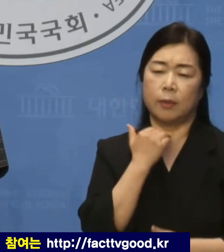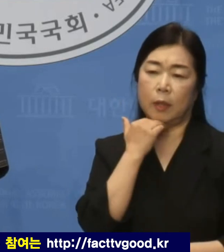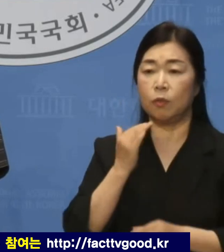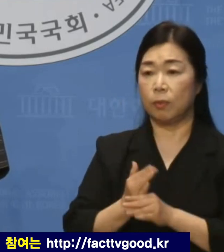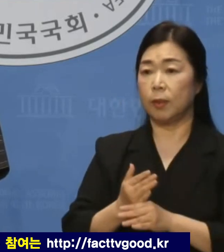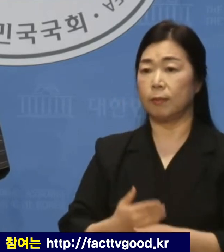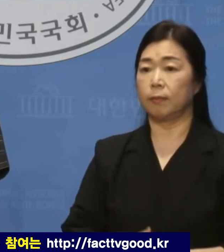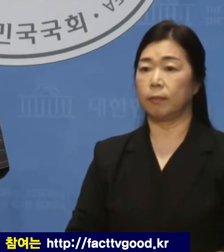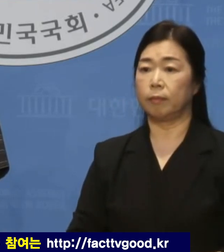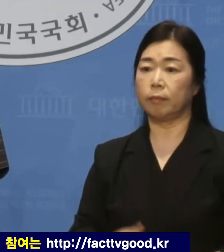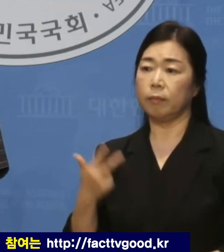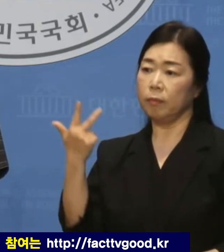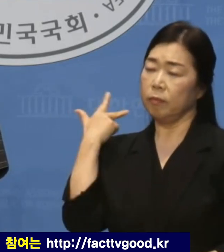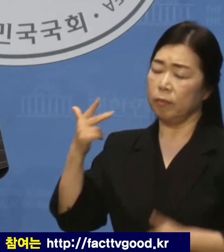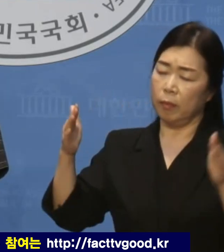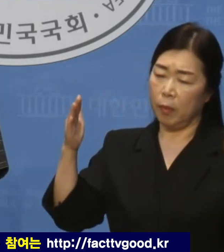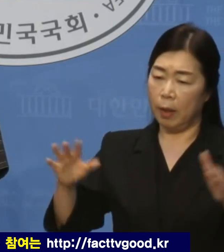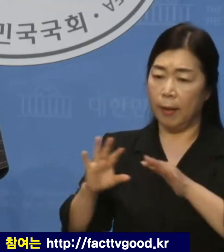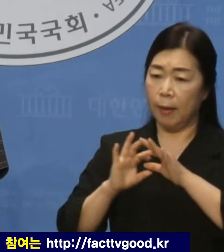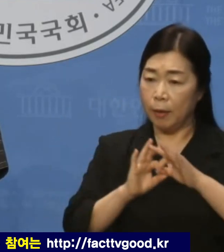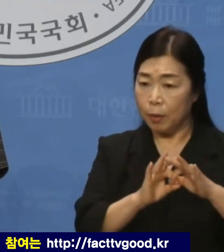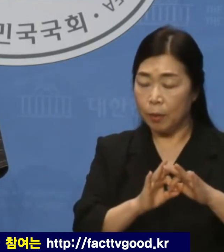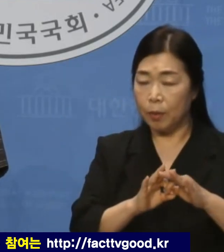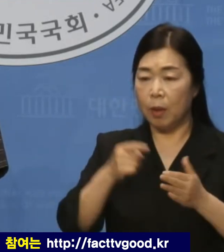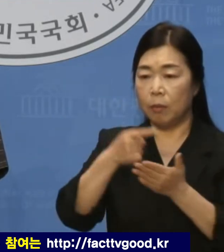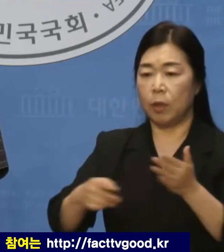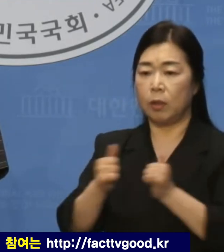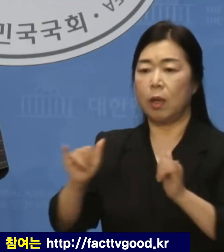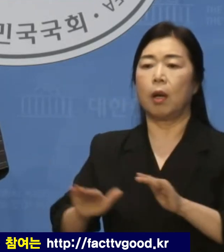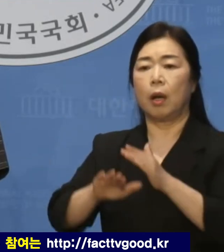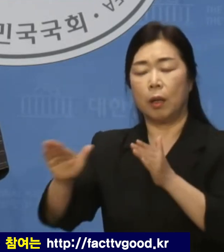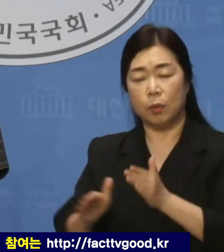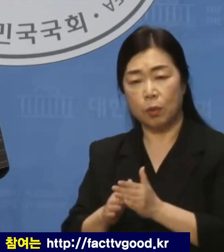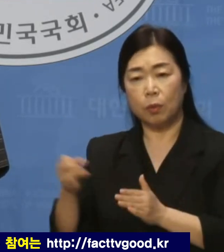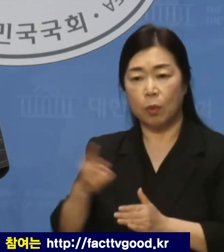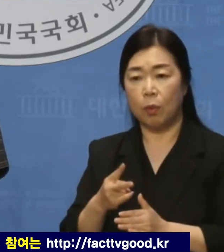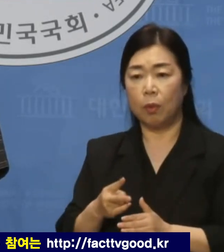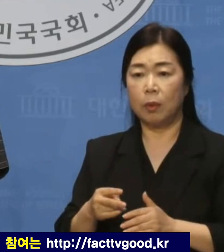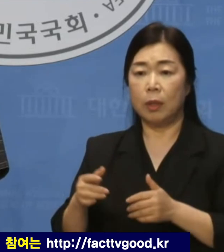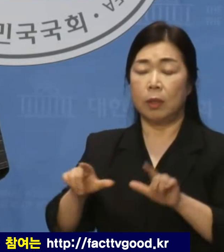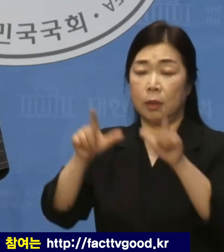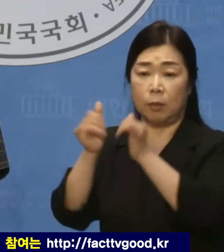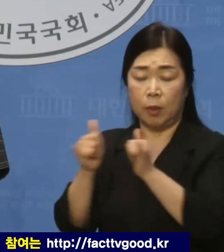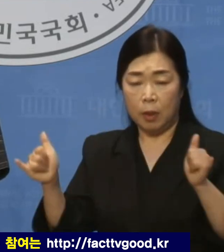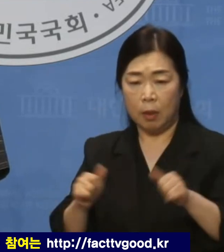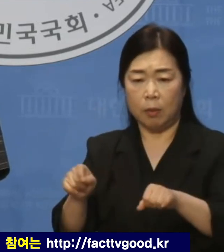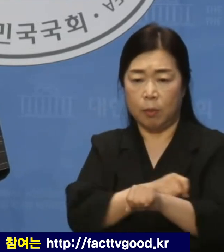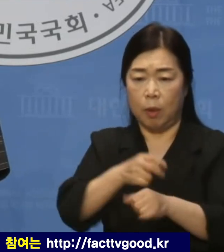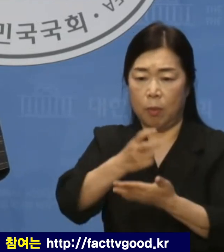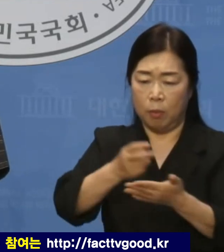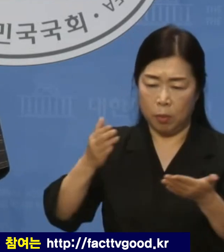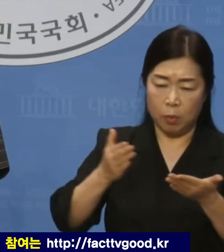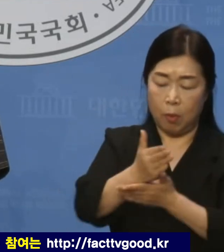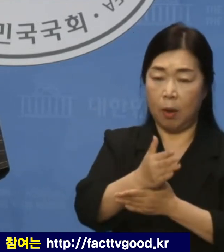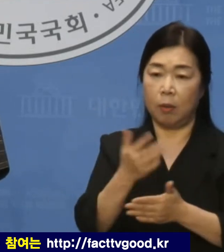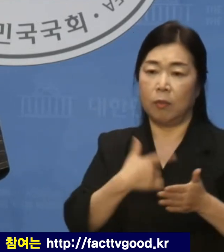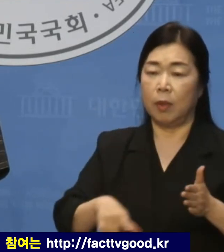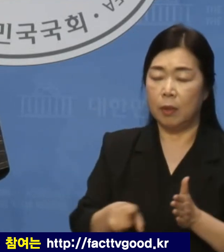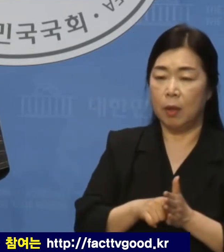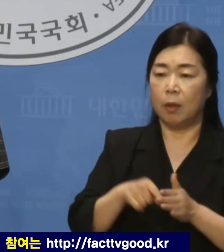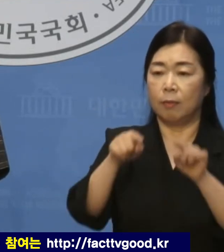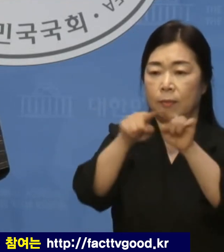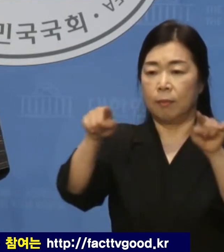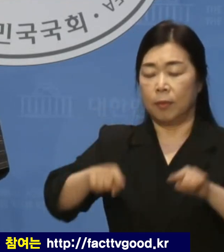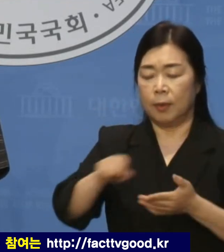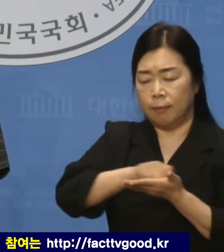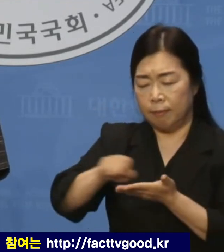담아 지난주 내내 유가족들과 시민들은 특별법의 통과를 진심으로 호소하는 엽서를 각